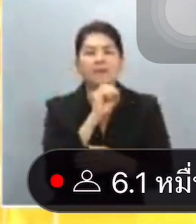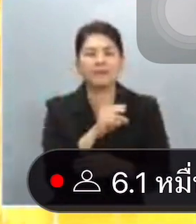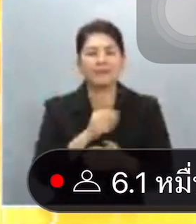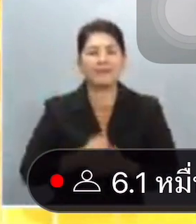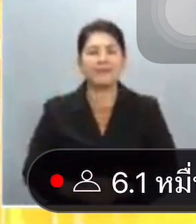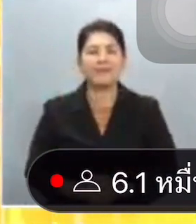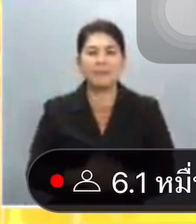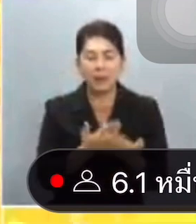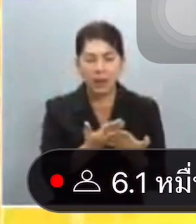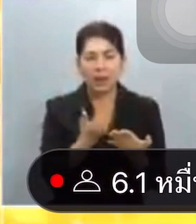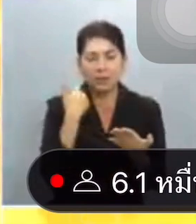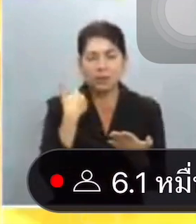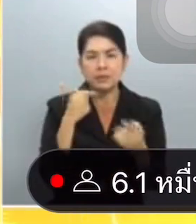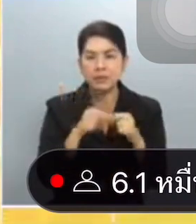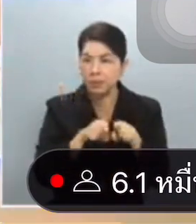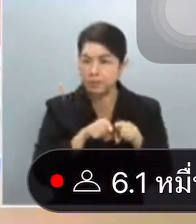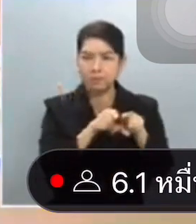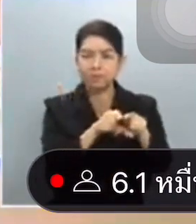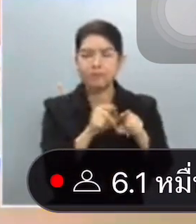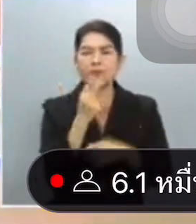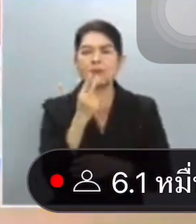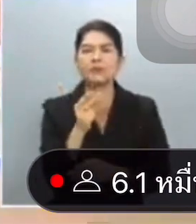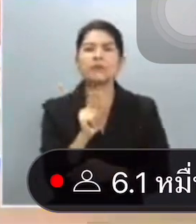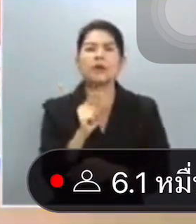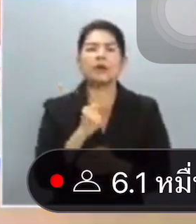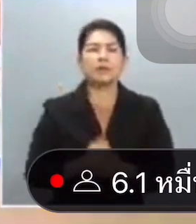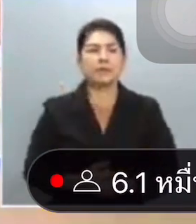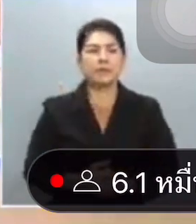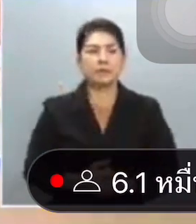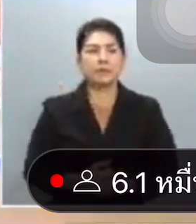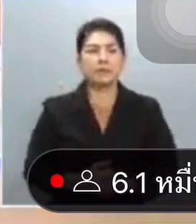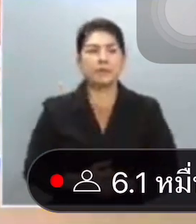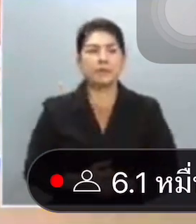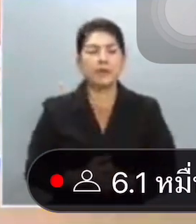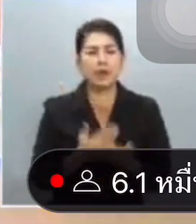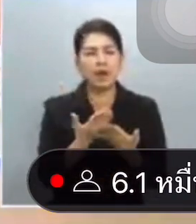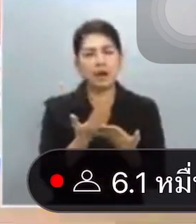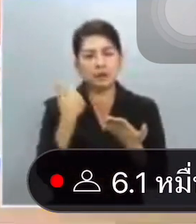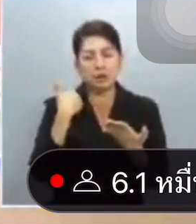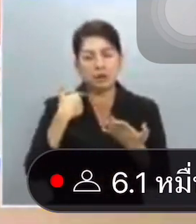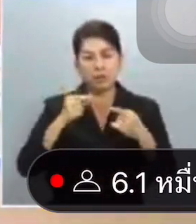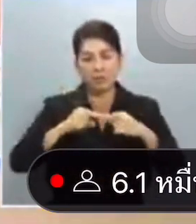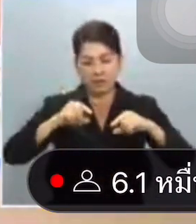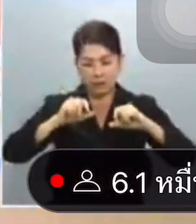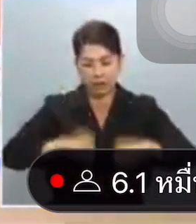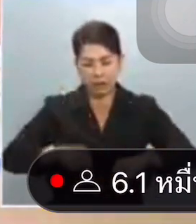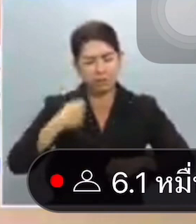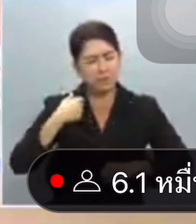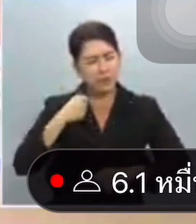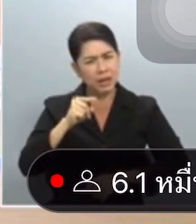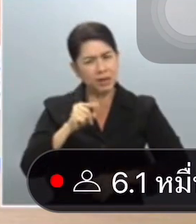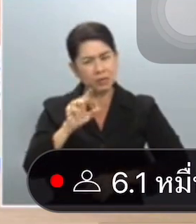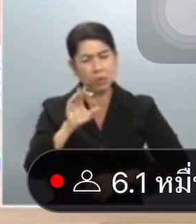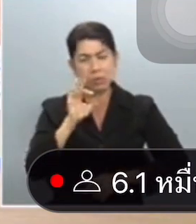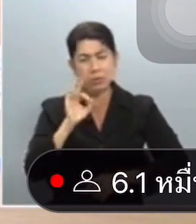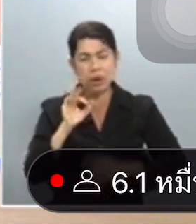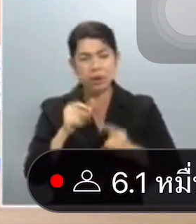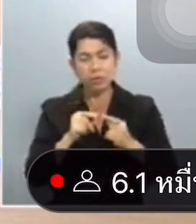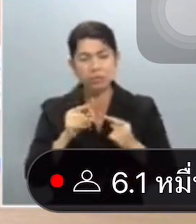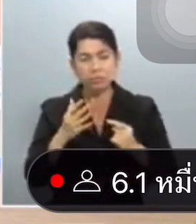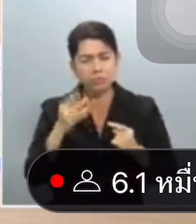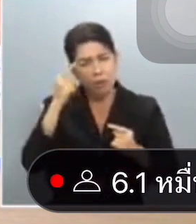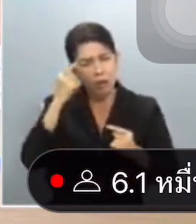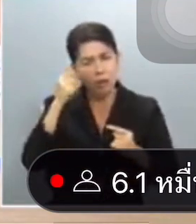ขนานกันไปเลยท่านผู้ชมตกลงฟังดูคงจะไม่ลงคะแนนแบบที่ถึงเวลาจะมาให้ท่านแปลงมั้งใช่ไหม